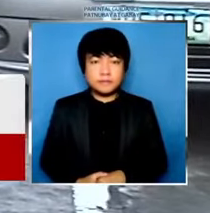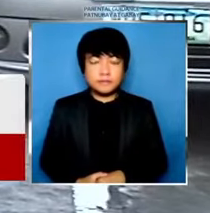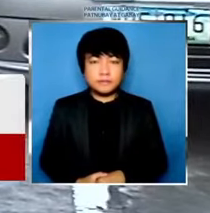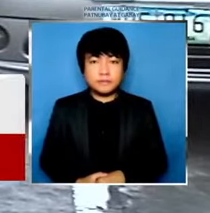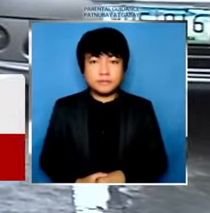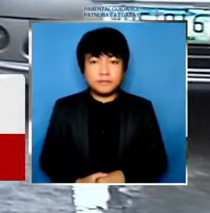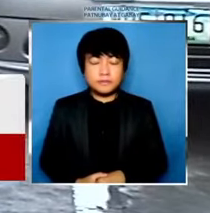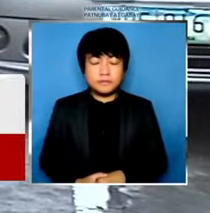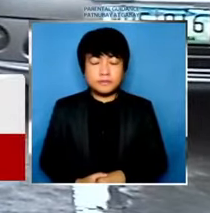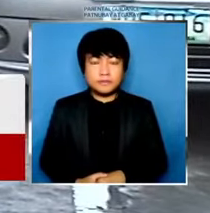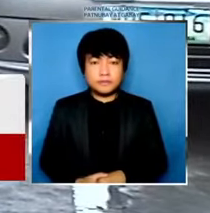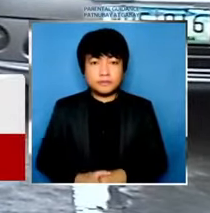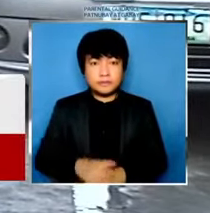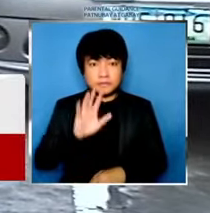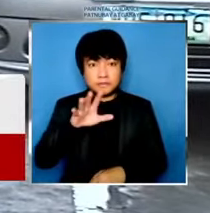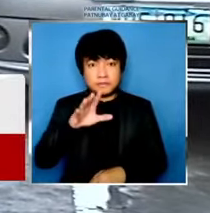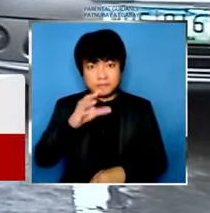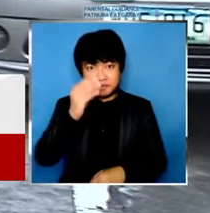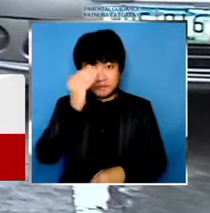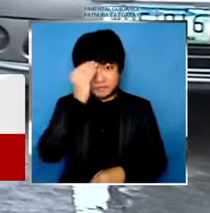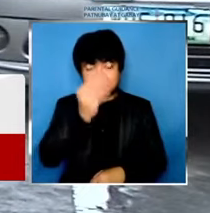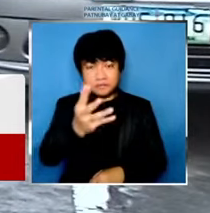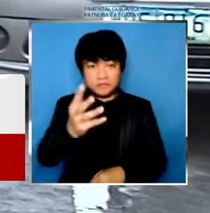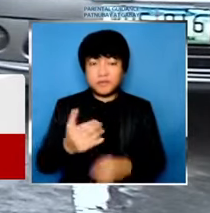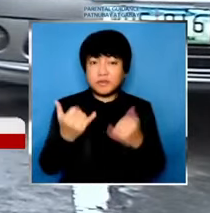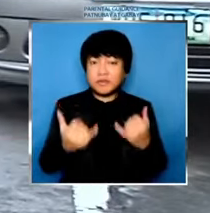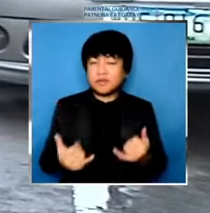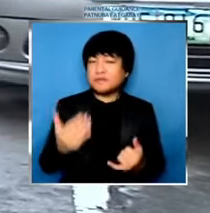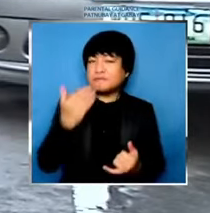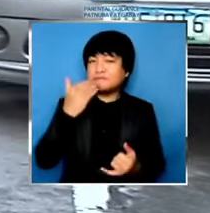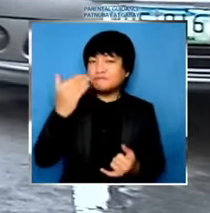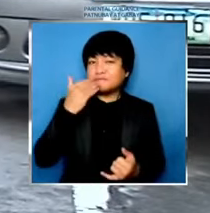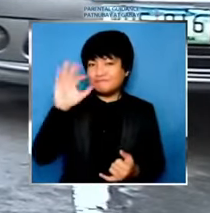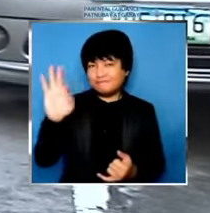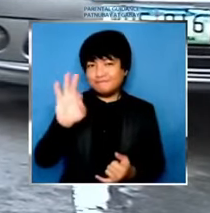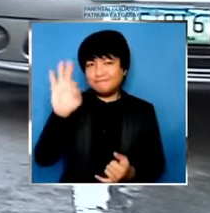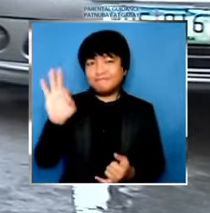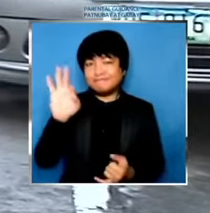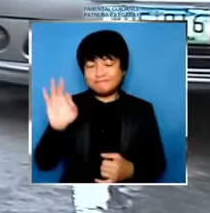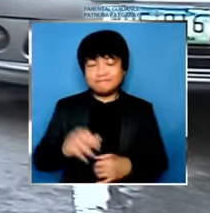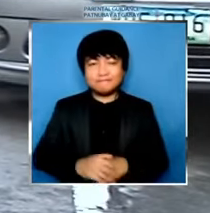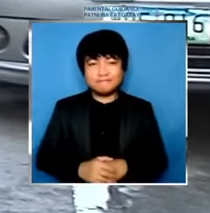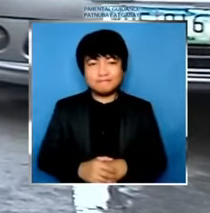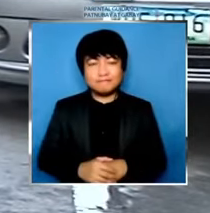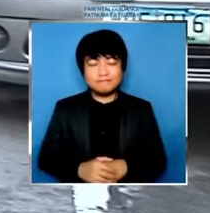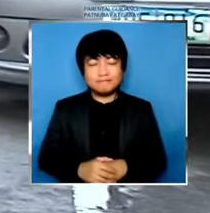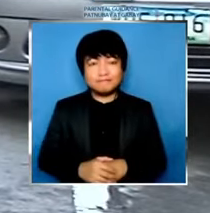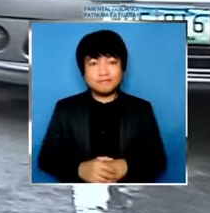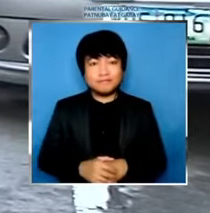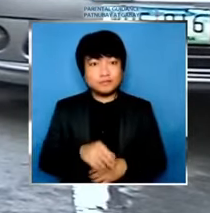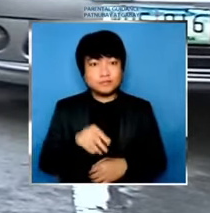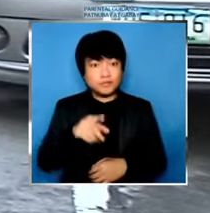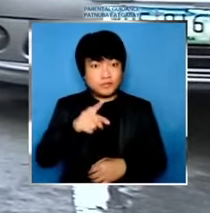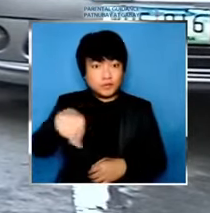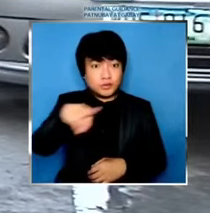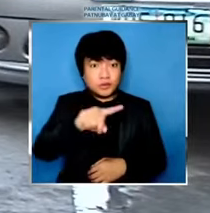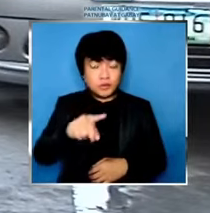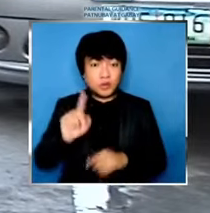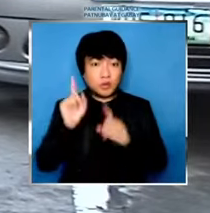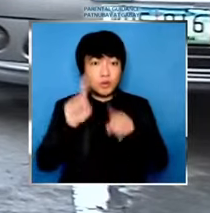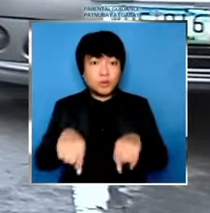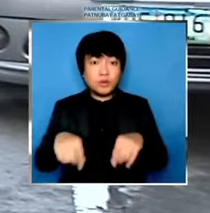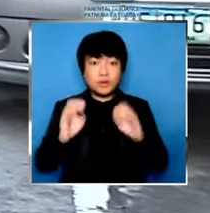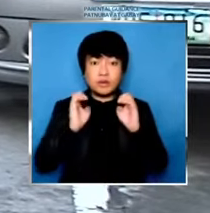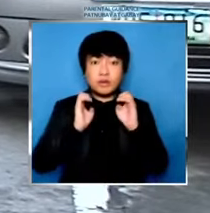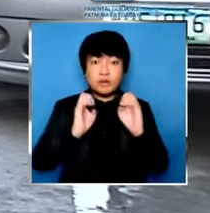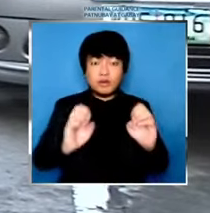Kuya Kim, thank God it's Friday, pero para sa mga kapuso natin na daraan ng EDSA, asahan ng bumper to bumper